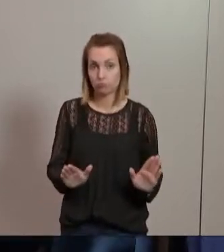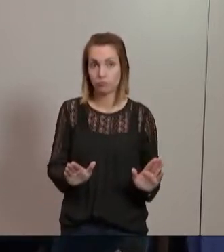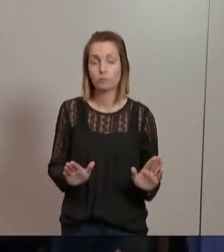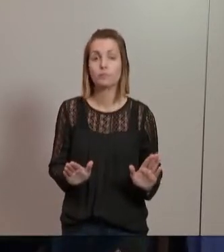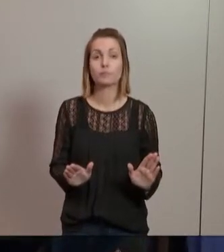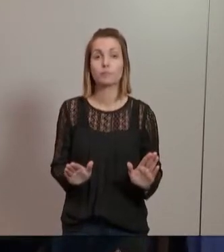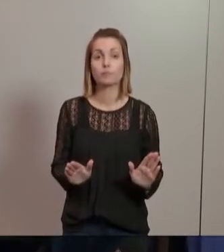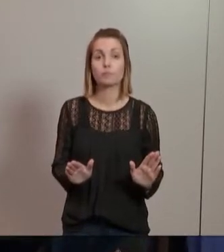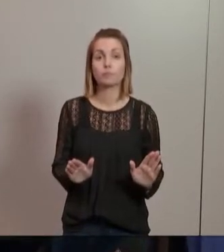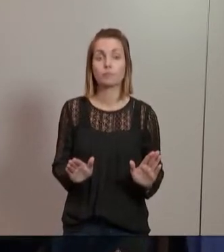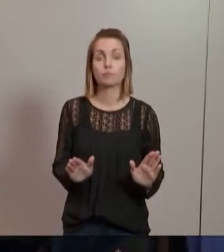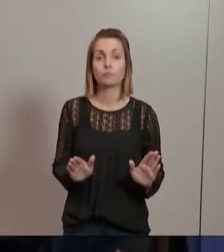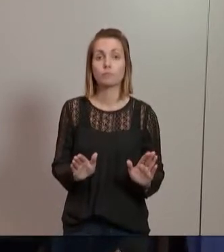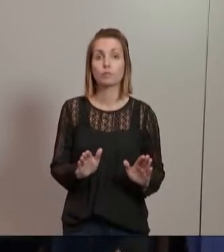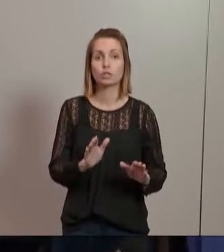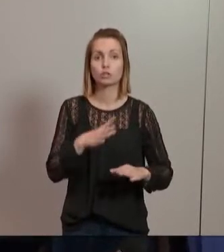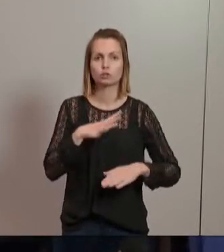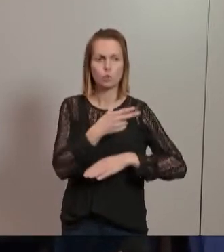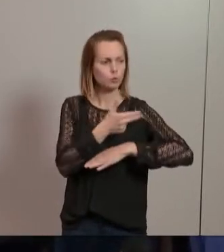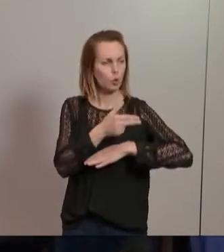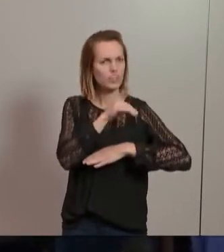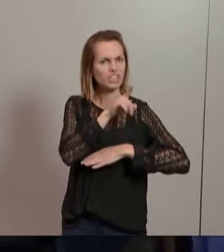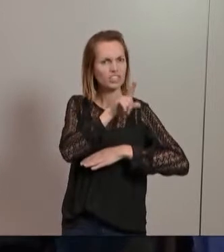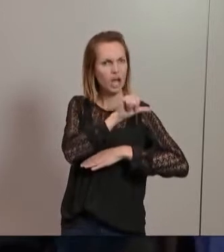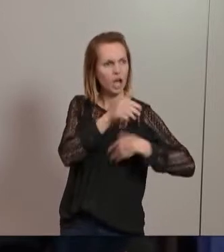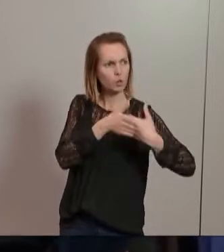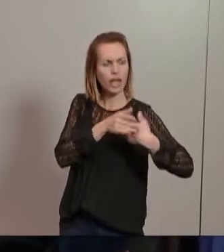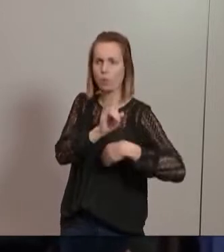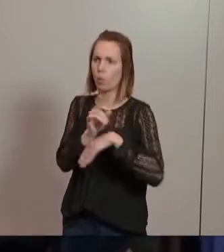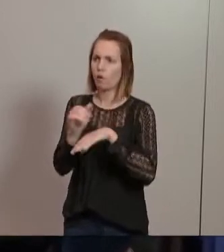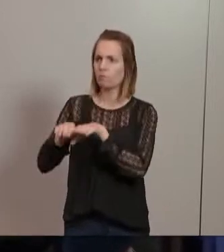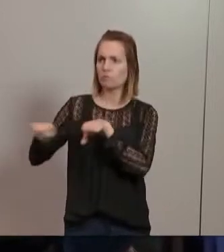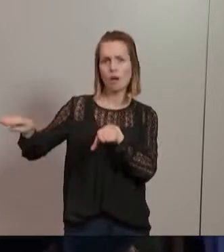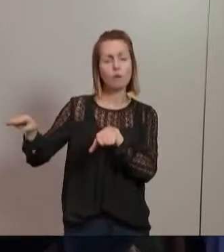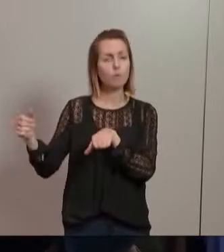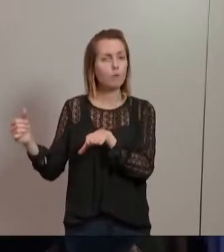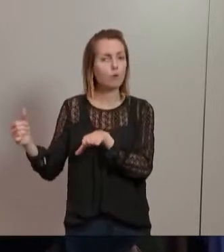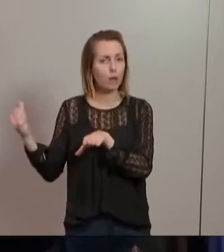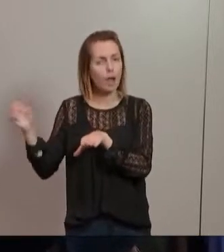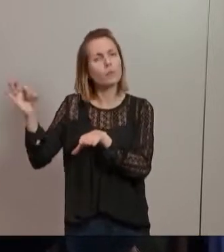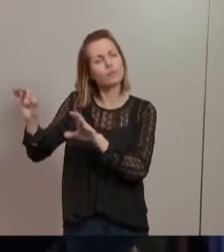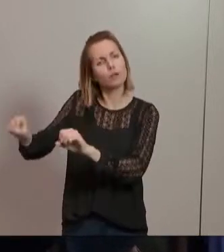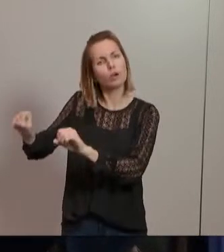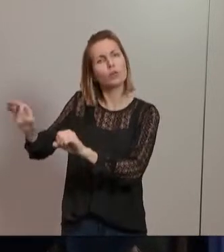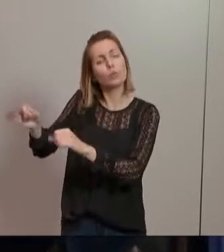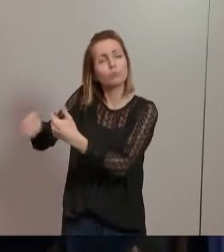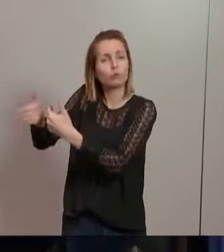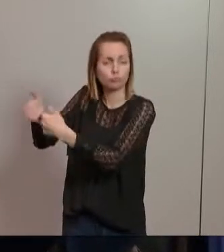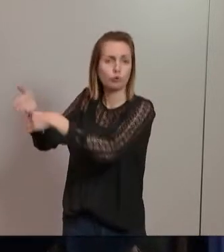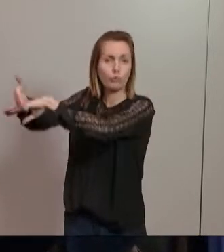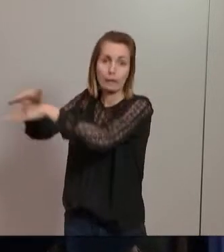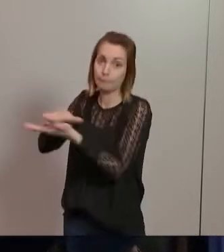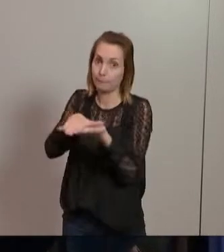Après les bureaux des DGA, non, c'est où ? Là ? D'accord, une table située... Ah oui, d'accord, vers l'entrée,